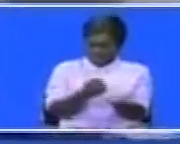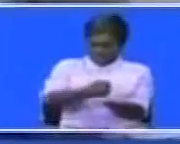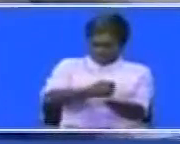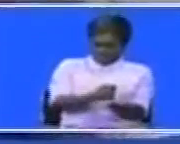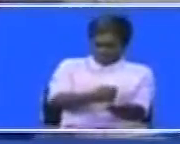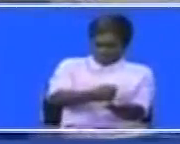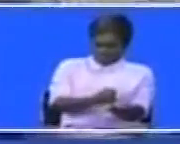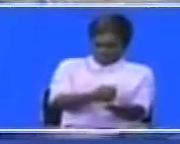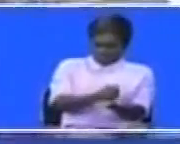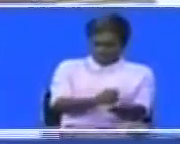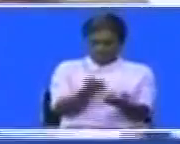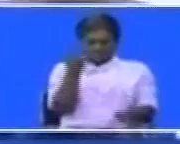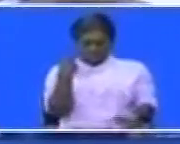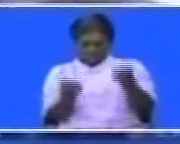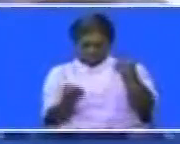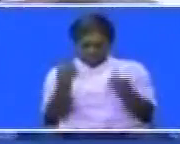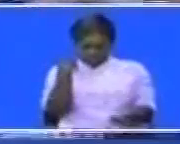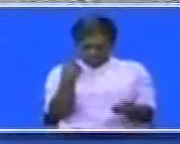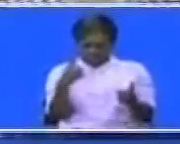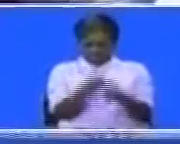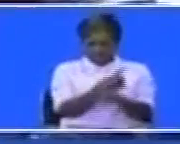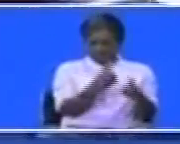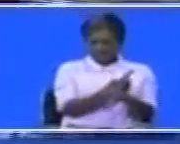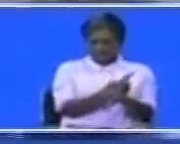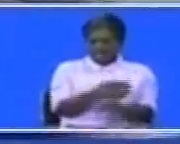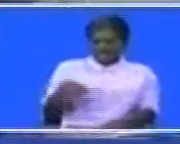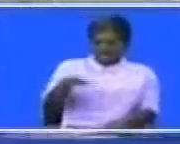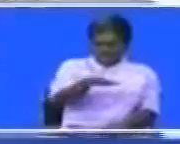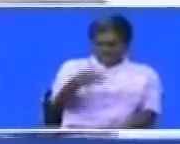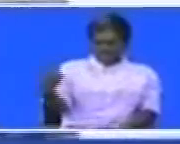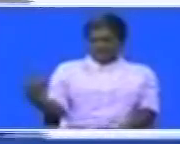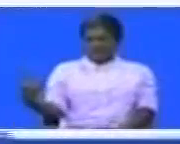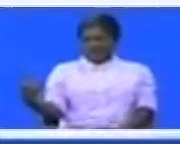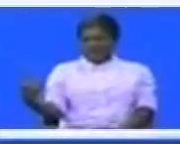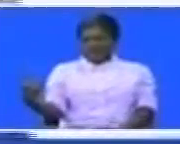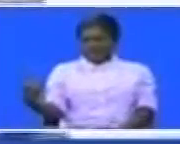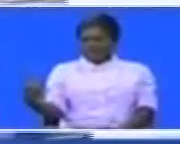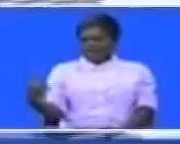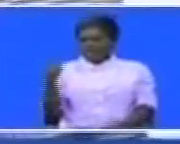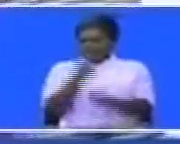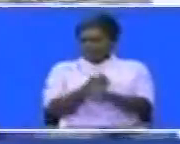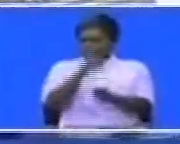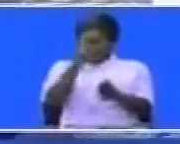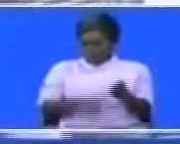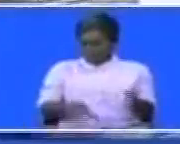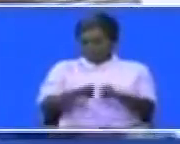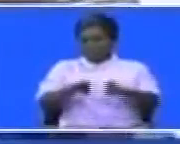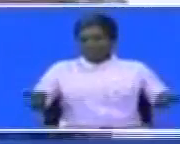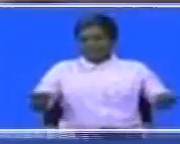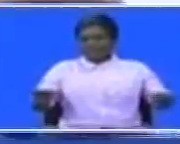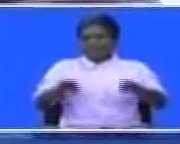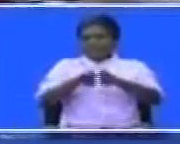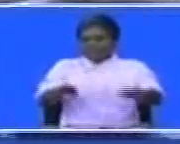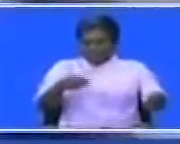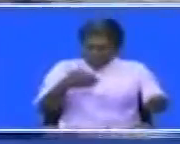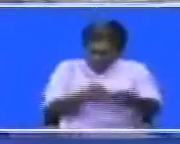kahawa, ya majani na makadamia all in one place. Ile tu anataka ni shamba, lakini hiyo shamba iwe